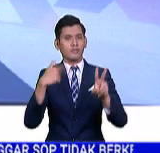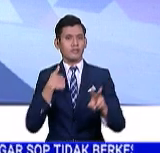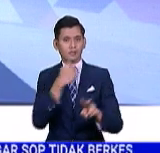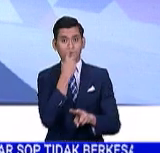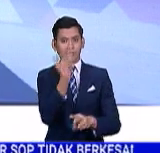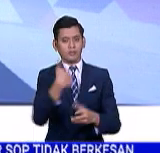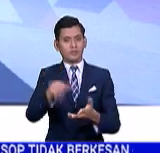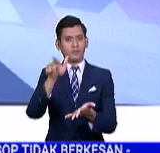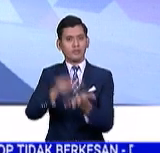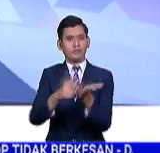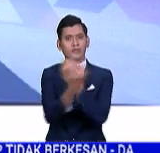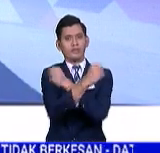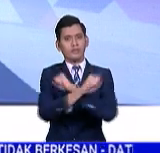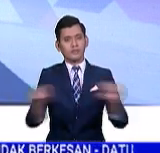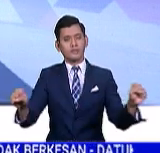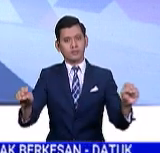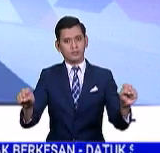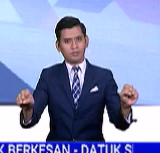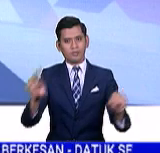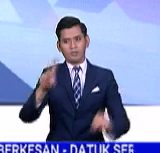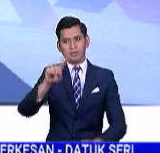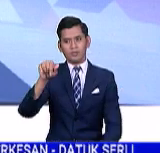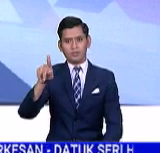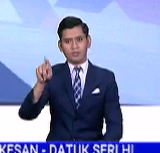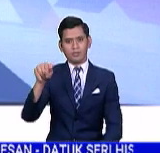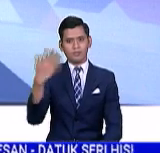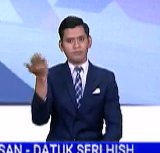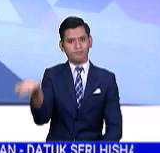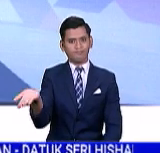ikuti laporan yang disediakan wartawan Rosita Ampung.